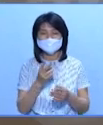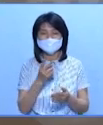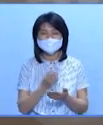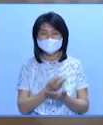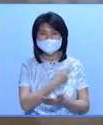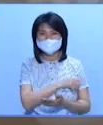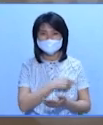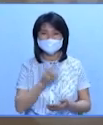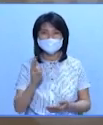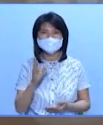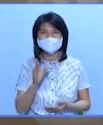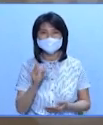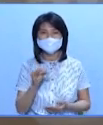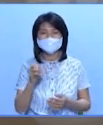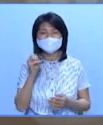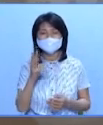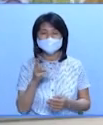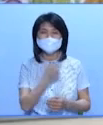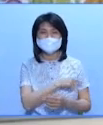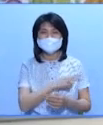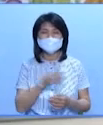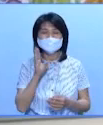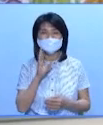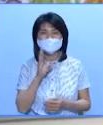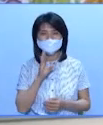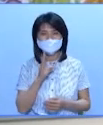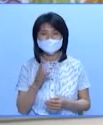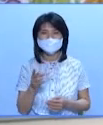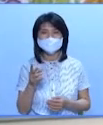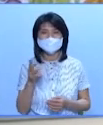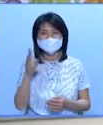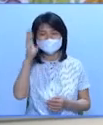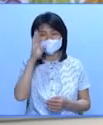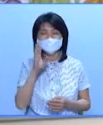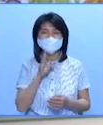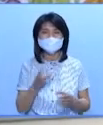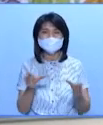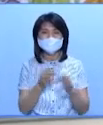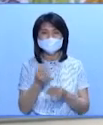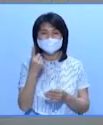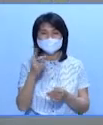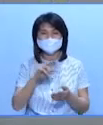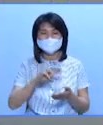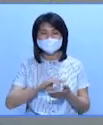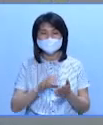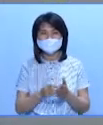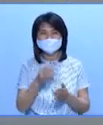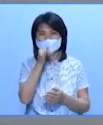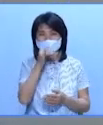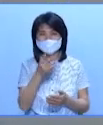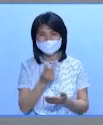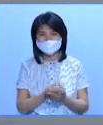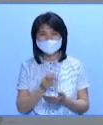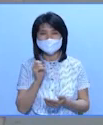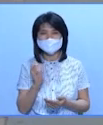Оның үстіне КВИ анықталған 13 жастағы науқас қыз бала екен. Ұл мен қыздың бір палатада жатуы қағидаға мүлде сай келмейді. Ал сау баланы неліктен